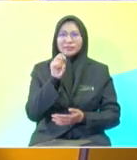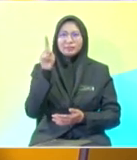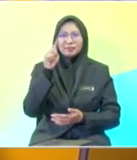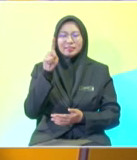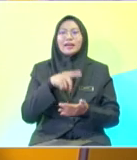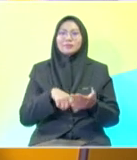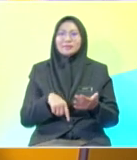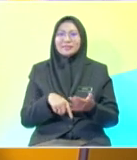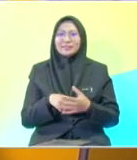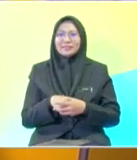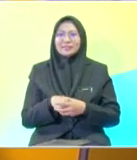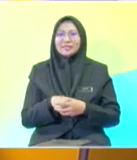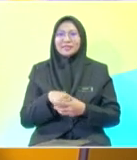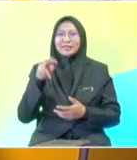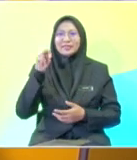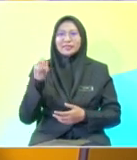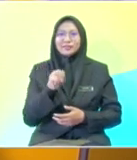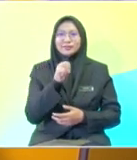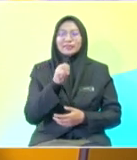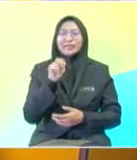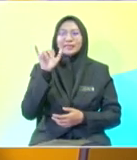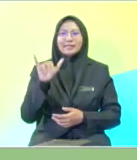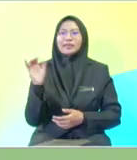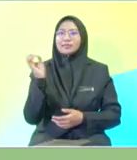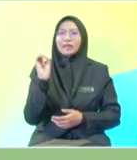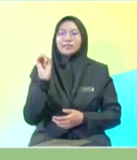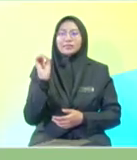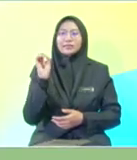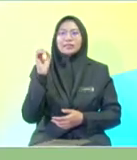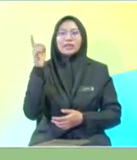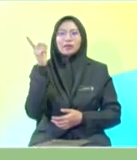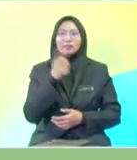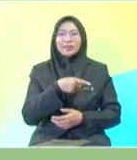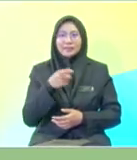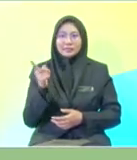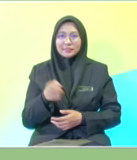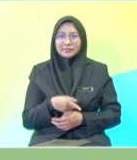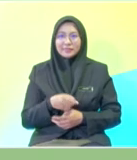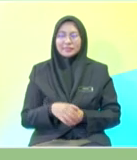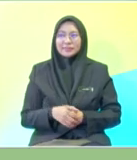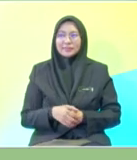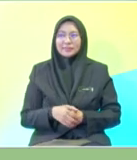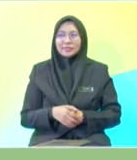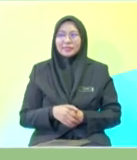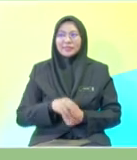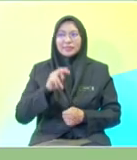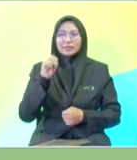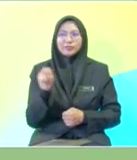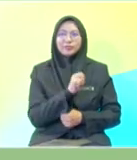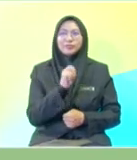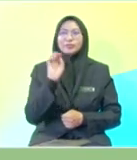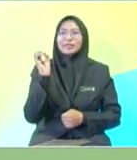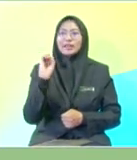huruf nun yang tidak berbaris kadang kita lihat dalam Alquran untuk tidak ada baris